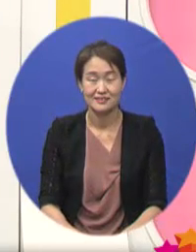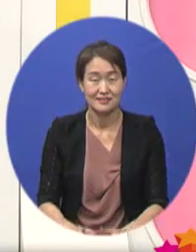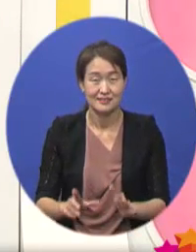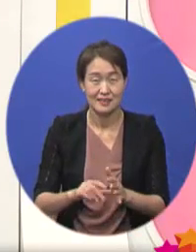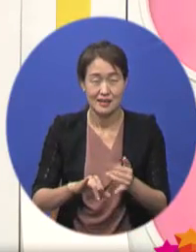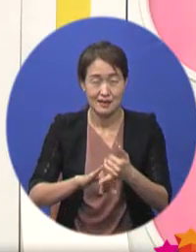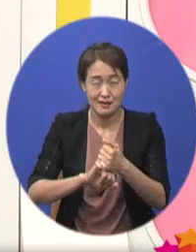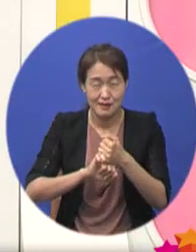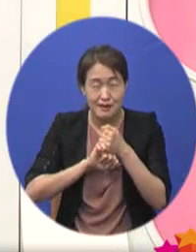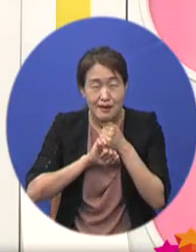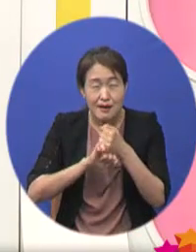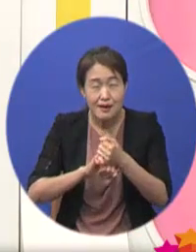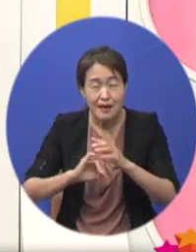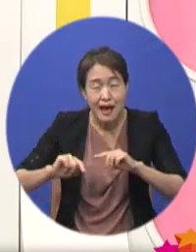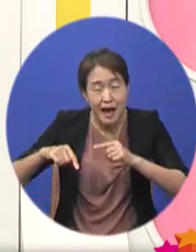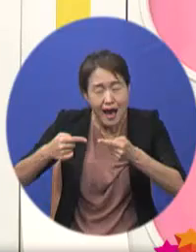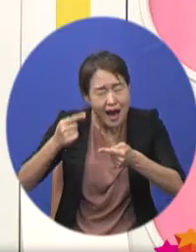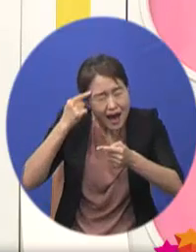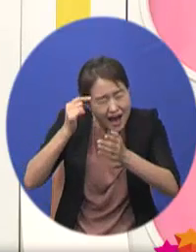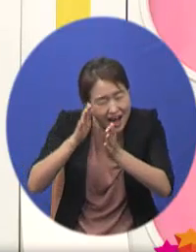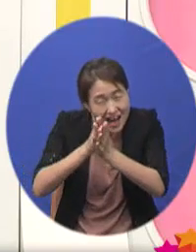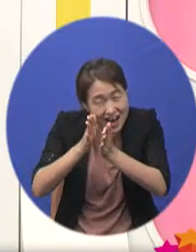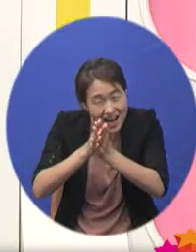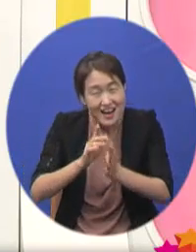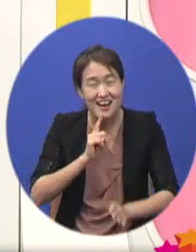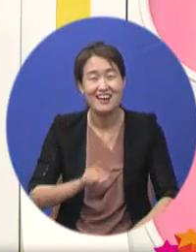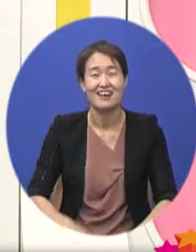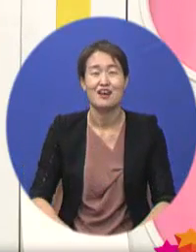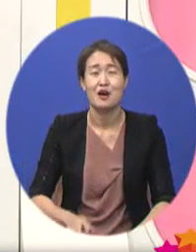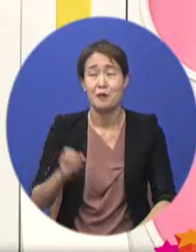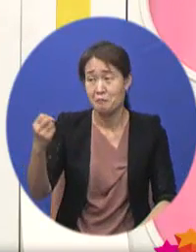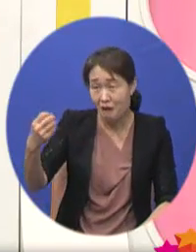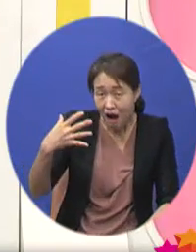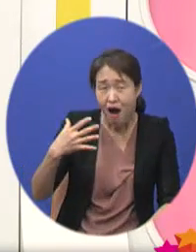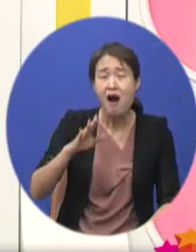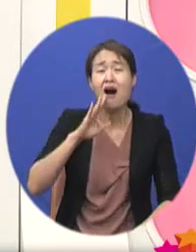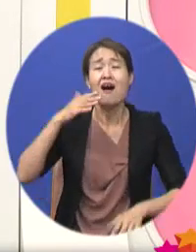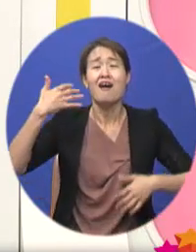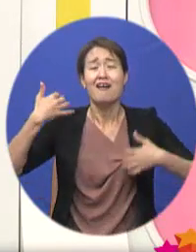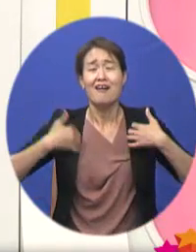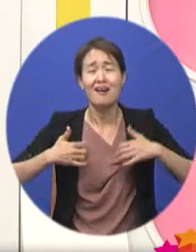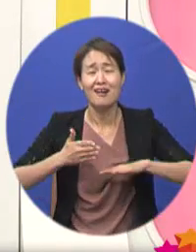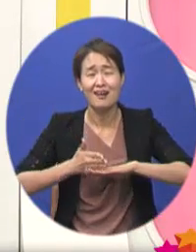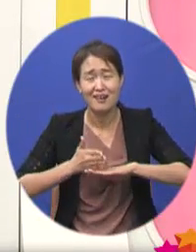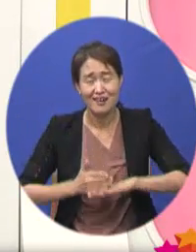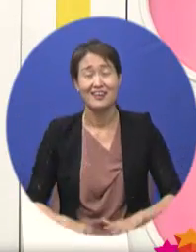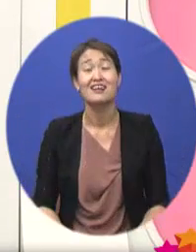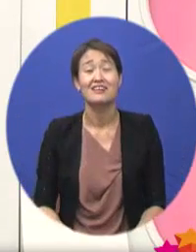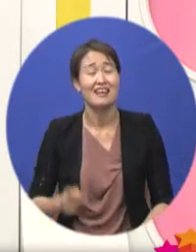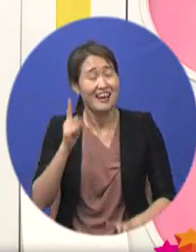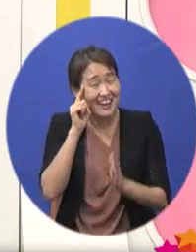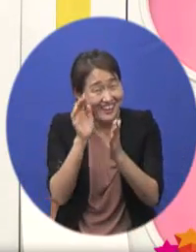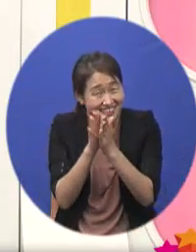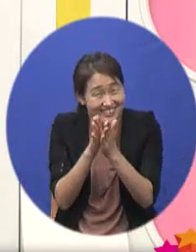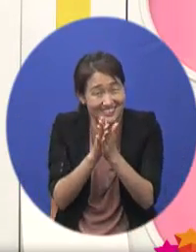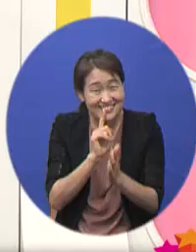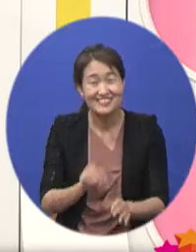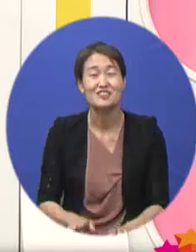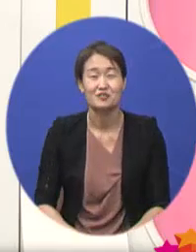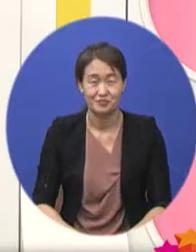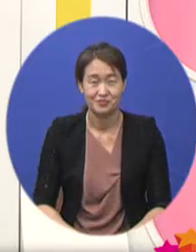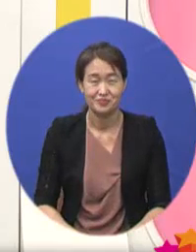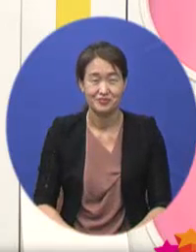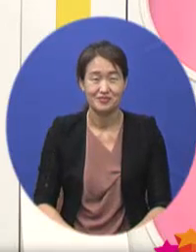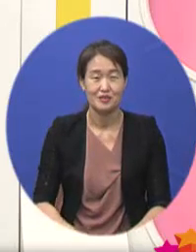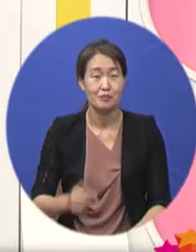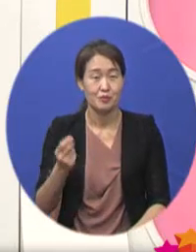그때 우리가 꼭 가든지 알아서 할게요. 아우 예 감사합니다. 말씀만 들어도 감사합니다. 예예. 우리가 알아서 할게요. 그거는. 예 감사합니다. 네. 예. 네.